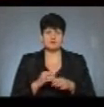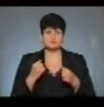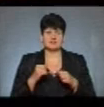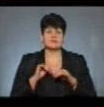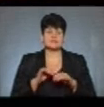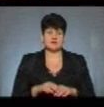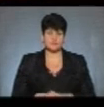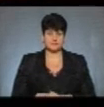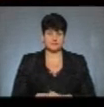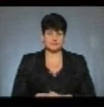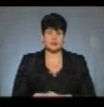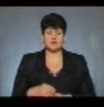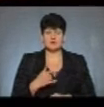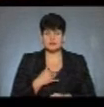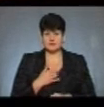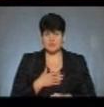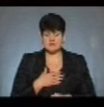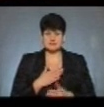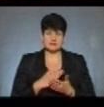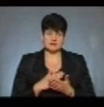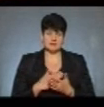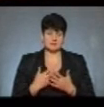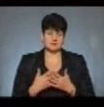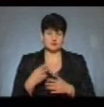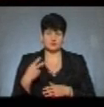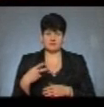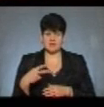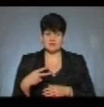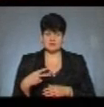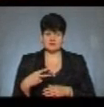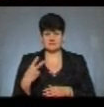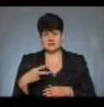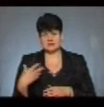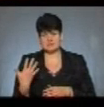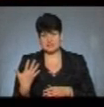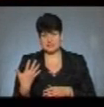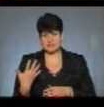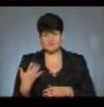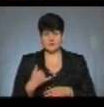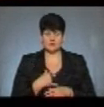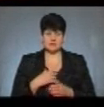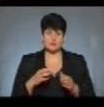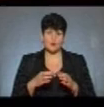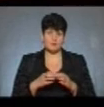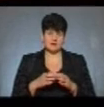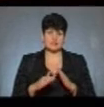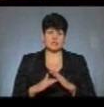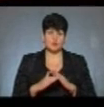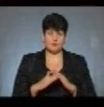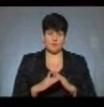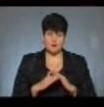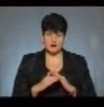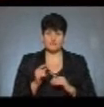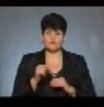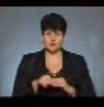заходів. Власне, в нас є близько 25 в нас компаній, які нам допомагають. В